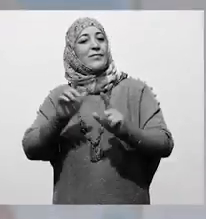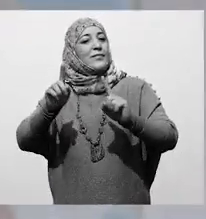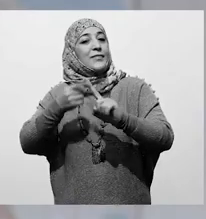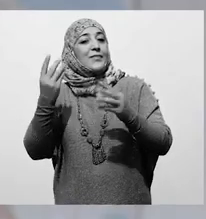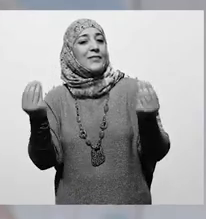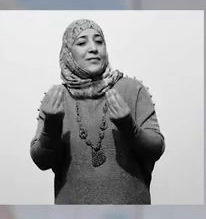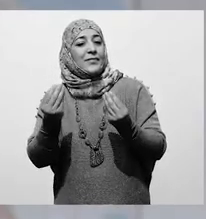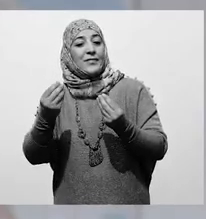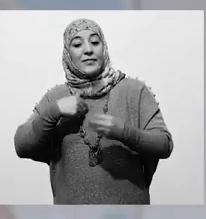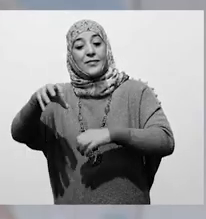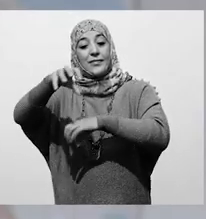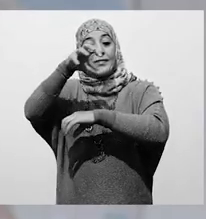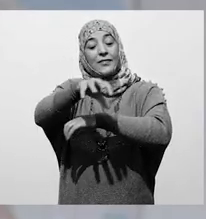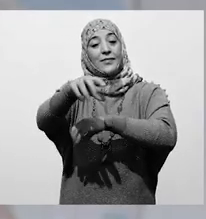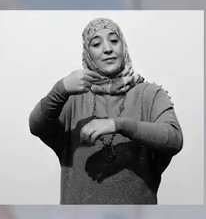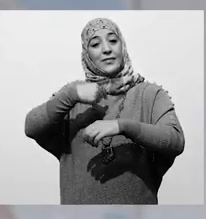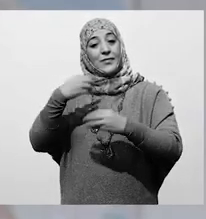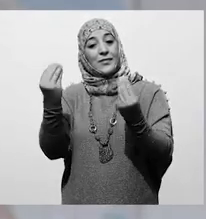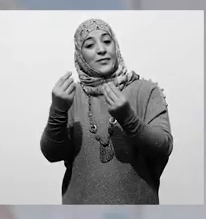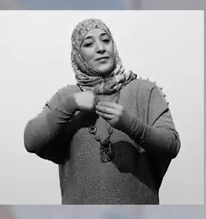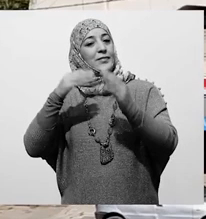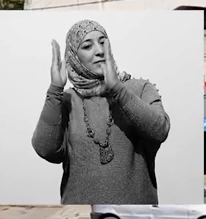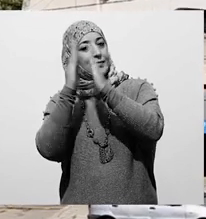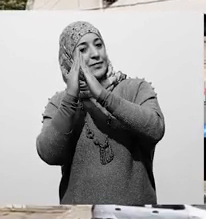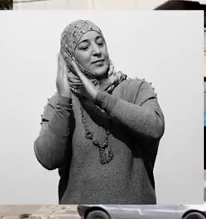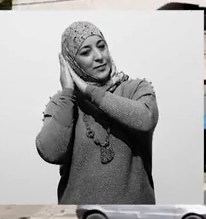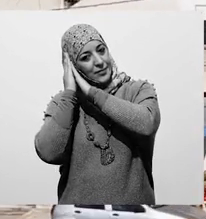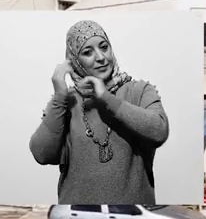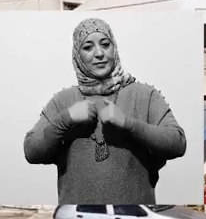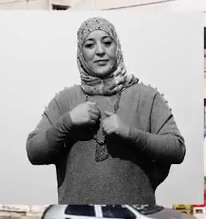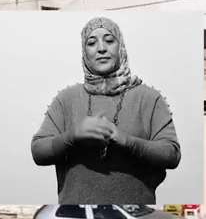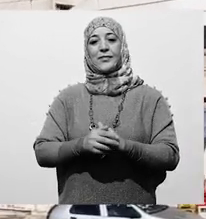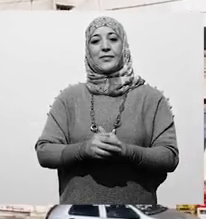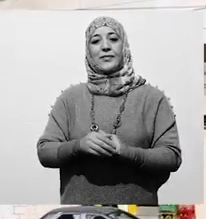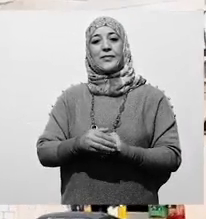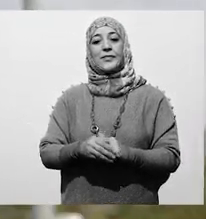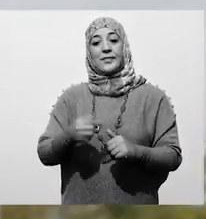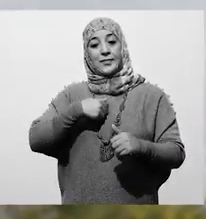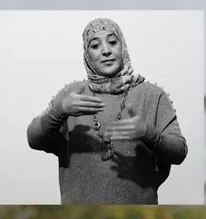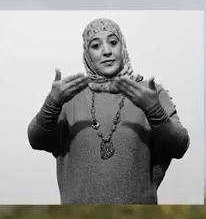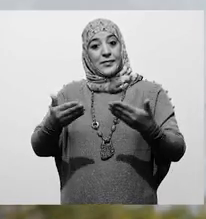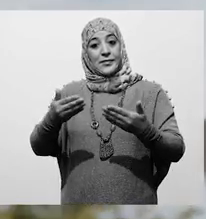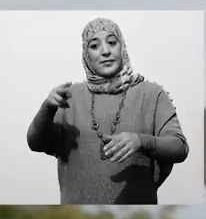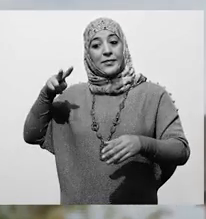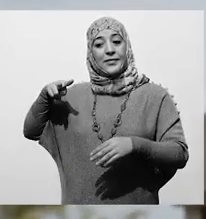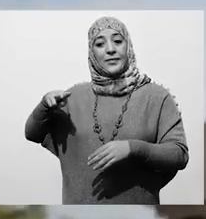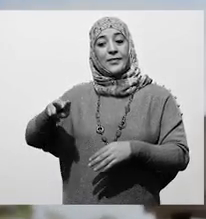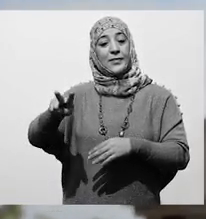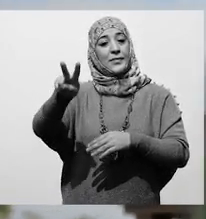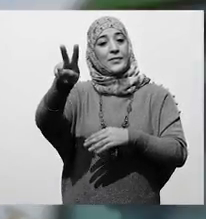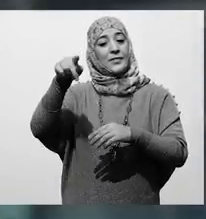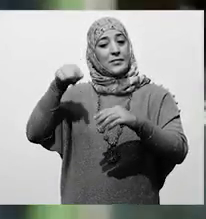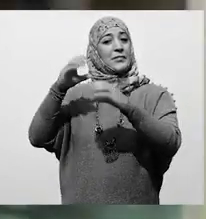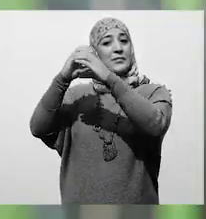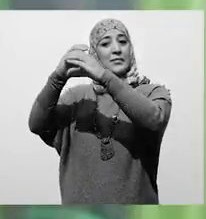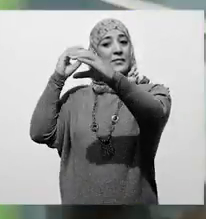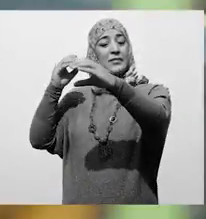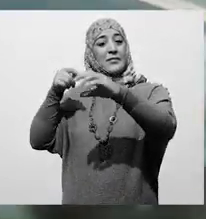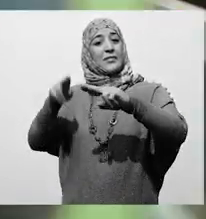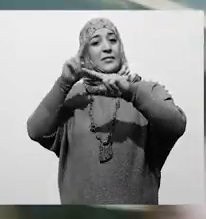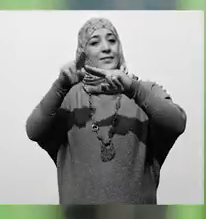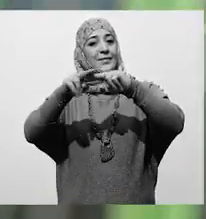faut bien le dire nous convient et n'a pas autant qu'il le métro n'a été